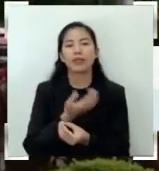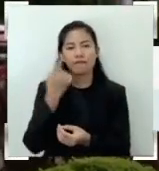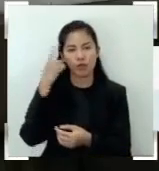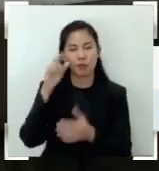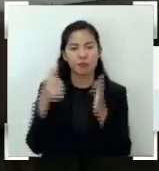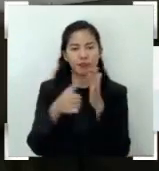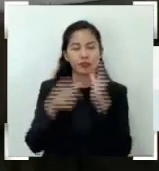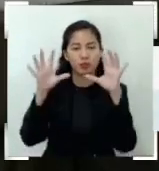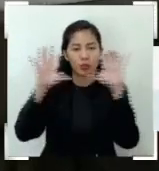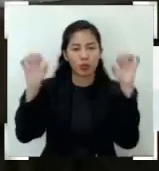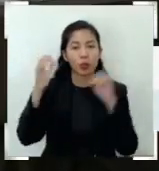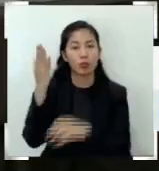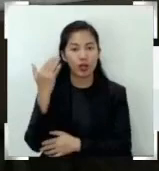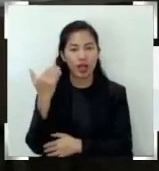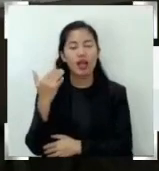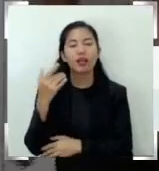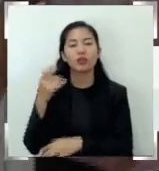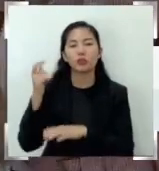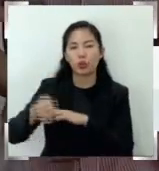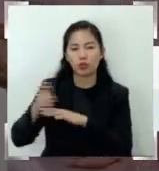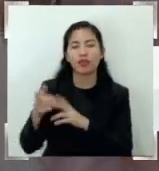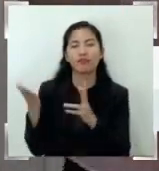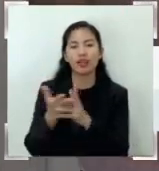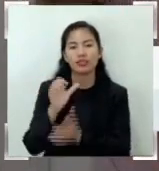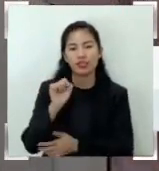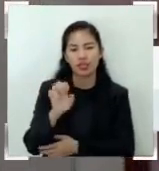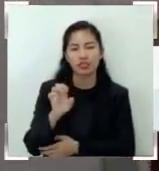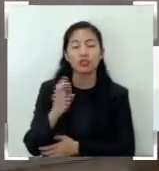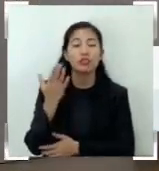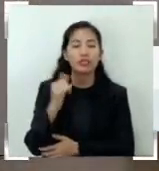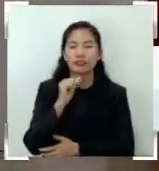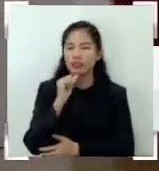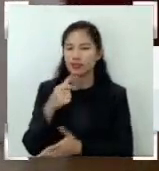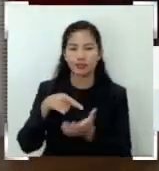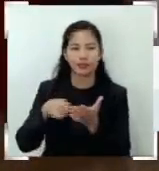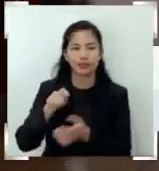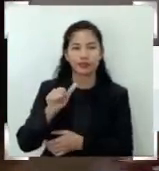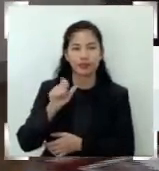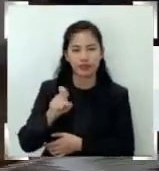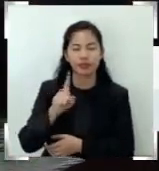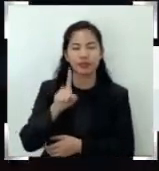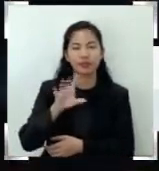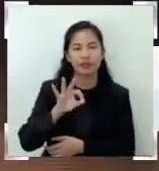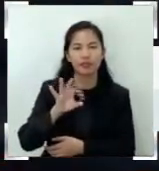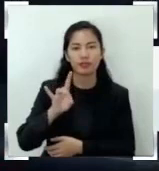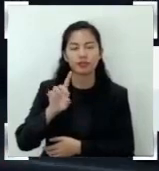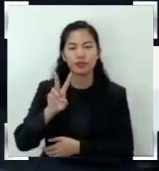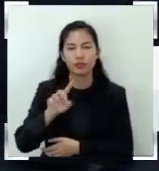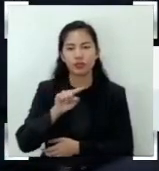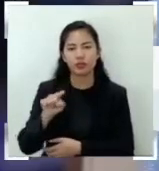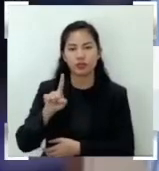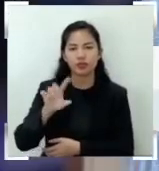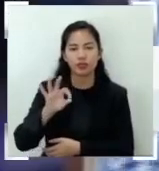mahatulan ng korte sa hindi pagbabayad ng buwis mula 1982 hanggang 1985 at mapatawa ng parusang